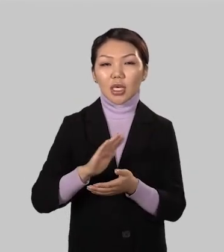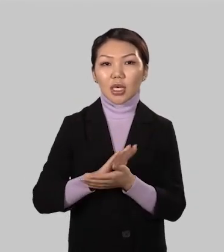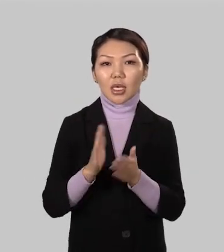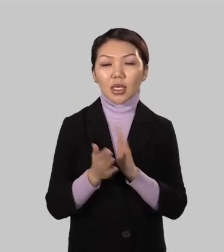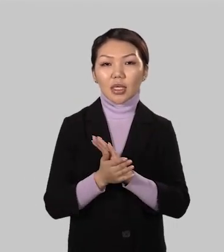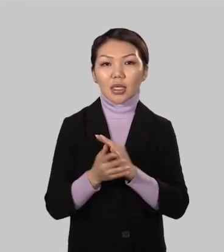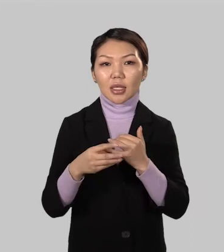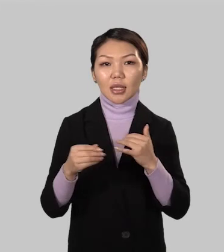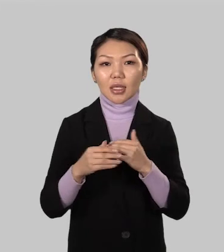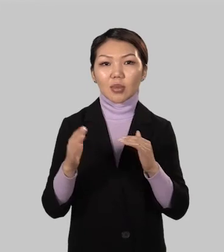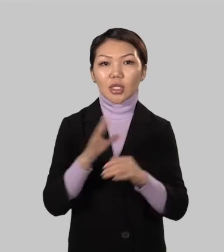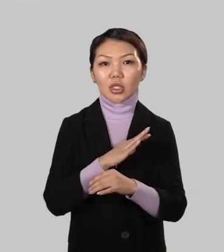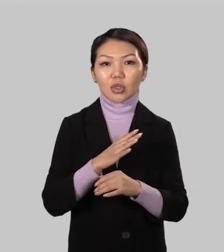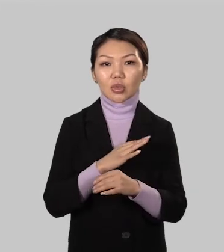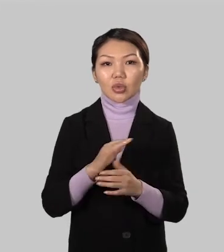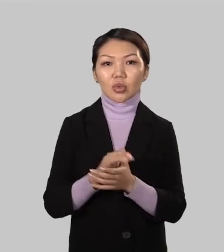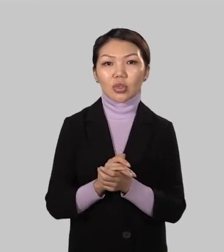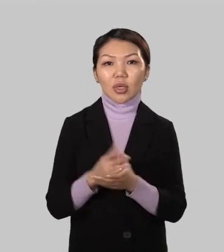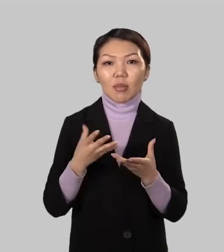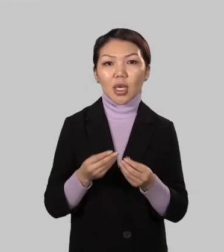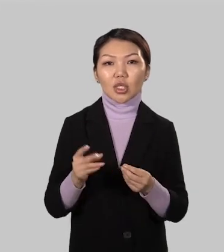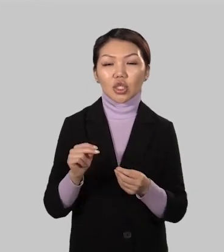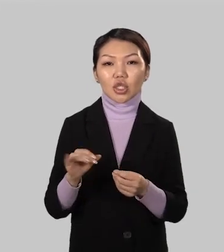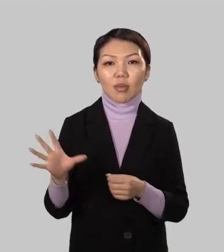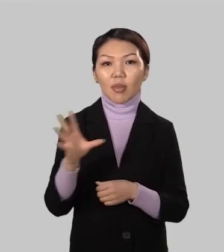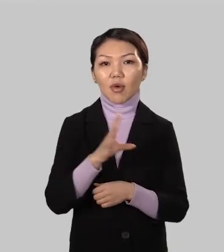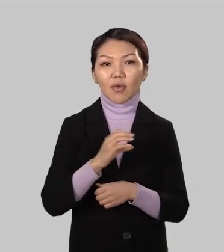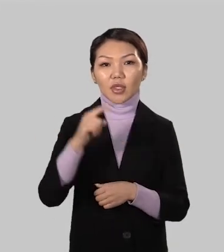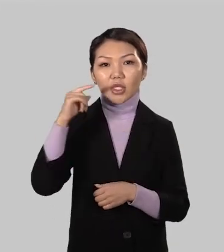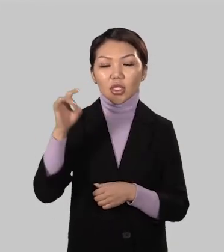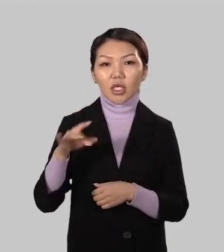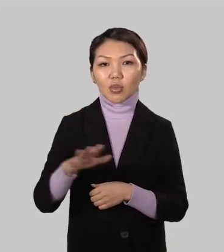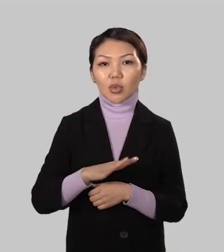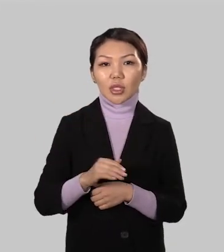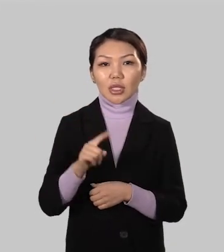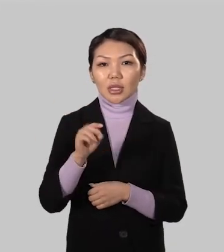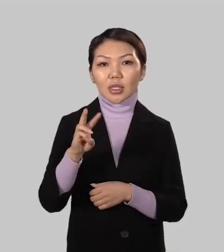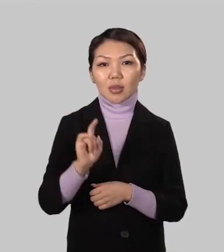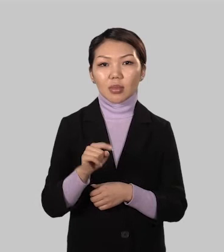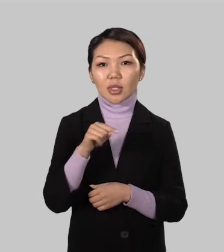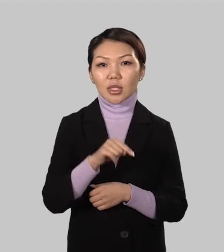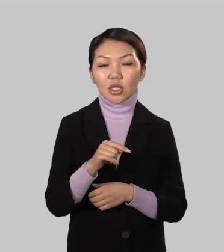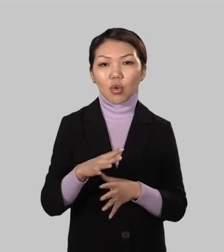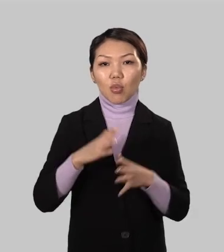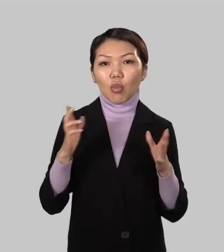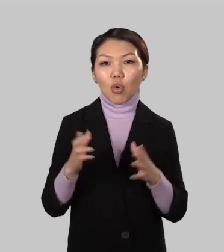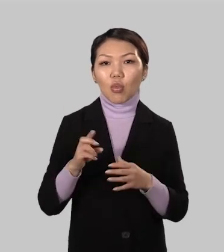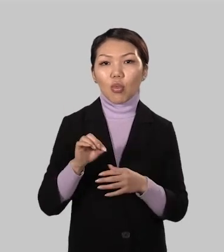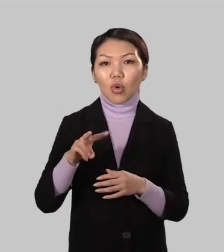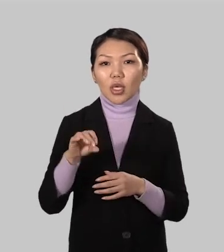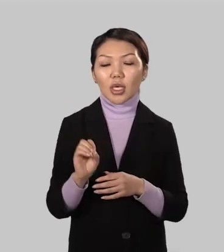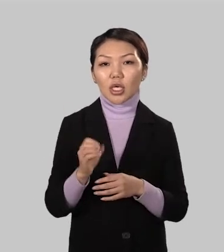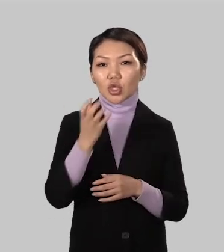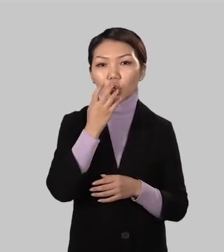по всей королевской республики зимы здесь более теплые и не очень снежные хотя на